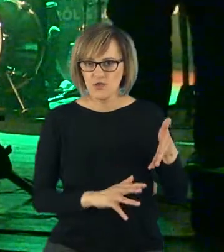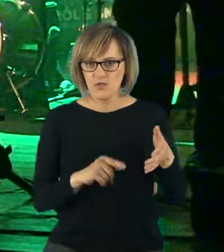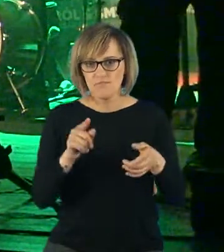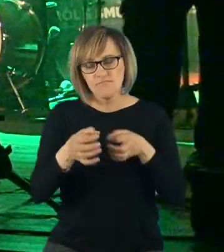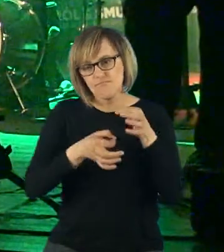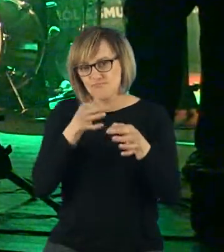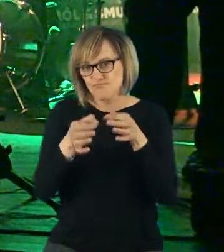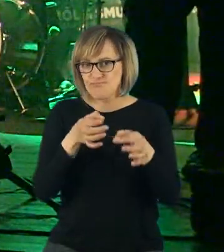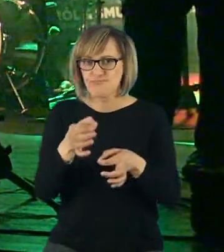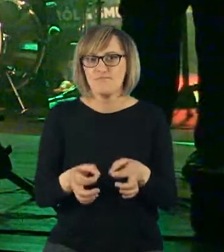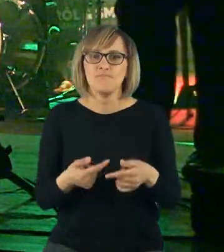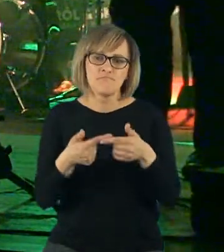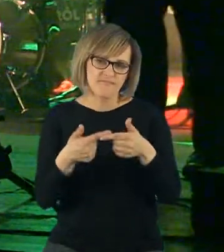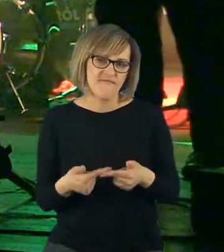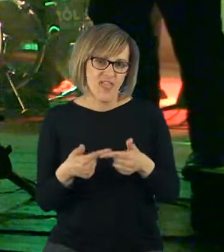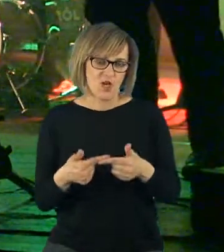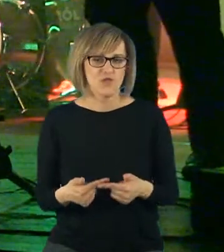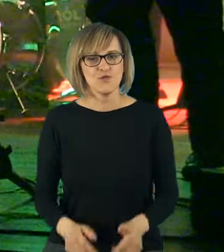sam,